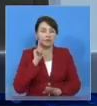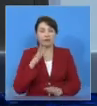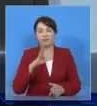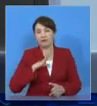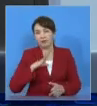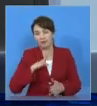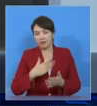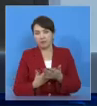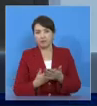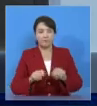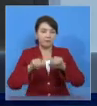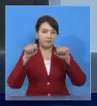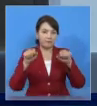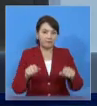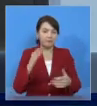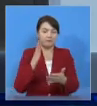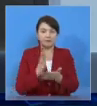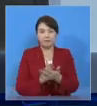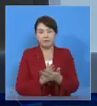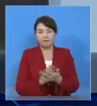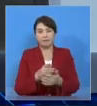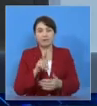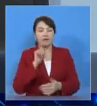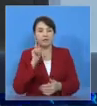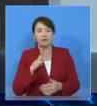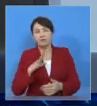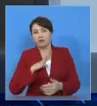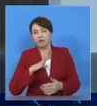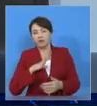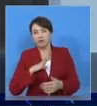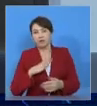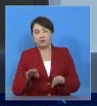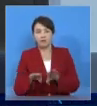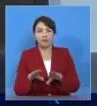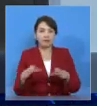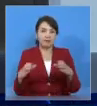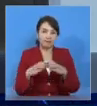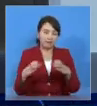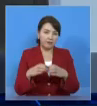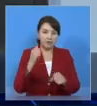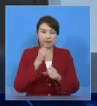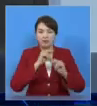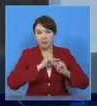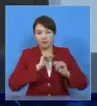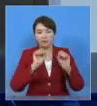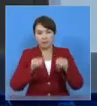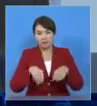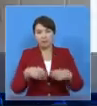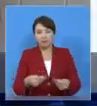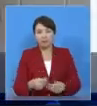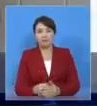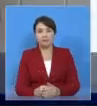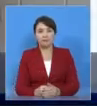болған жағдайда ашық жобасы бар жасыл мәртебесі болған жағдайда сол объектілерге жұмыс жасауына рұқсат